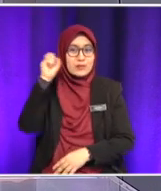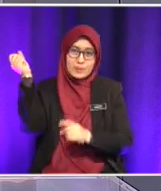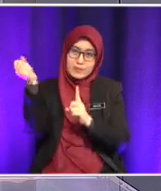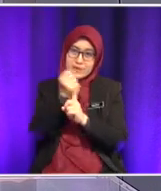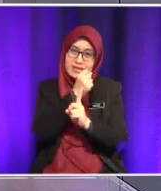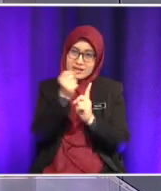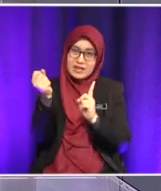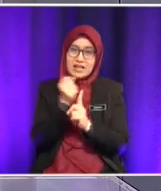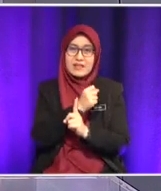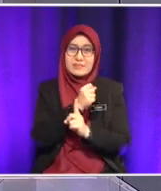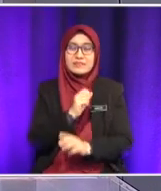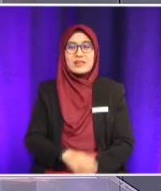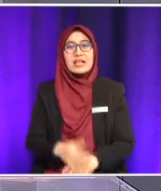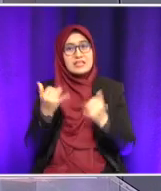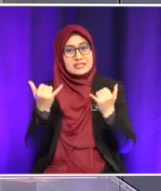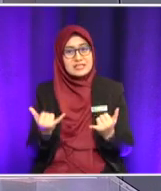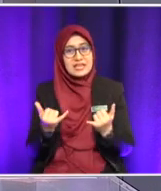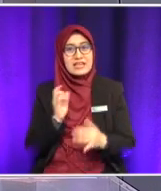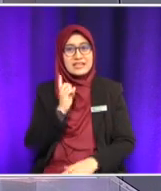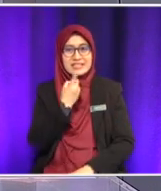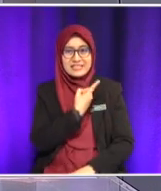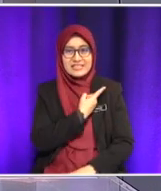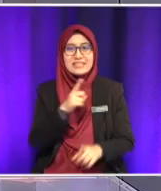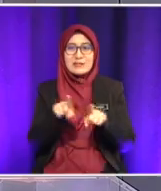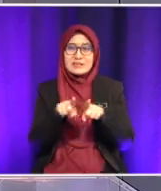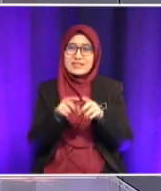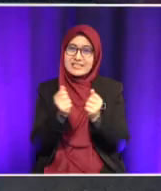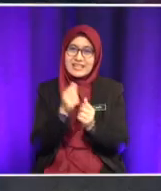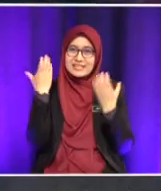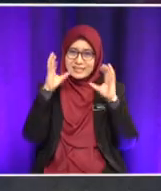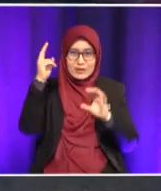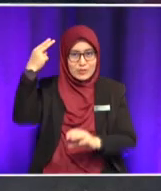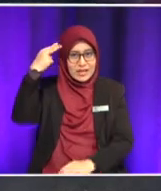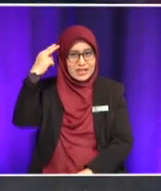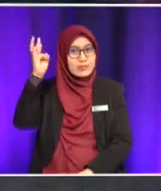dah profil guru ini dia cewek gua Assalamualaikum apa kabar